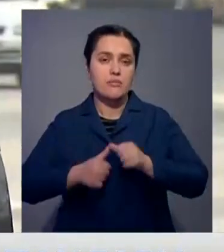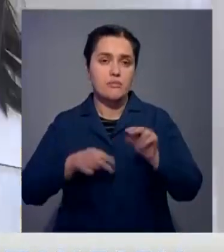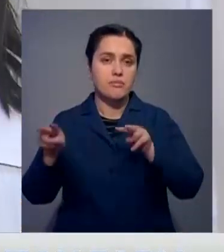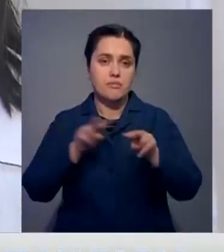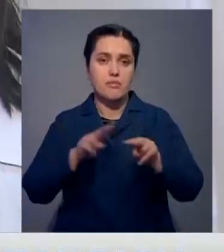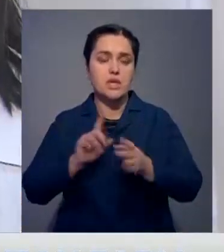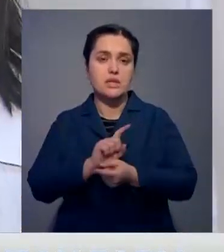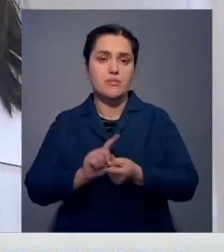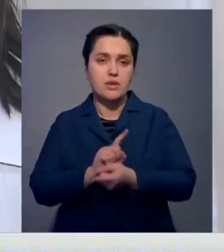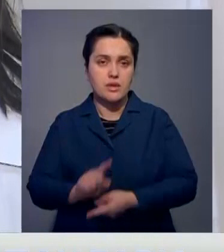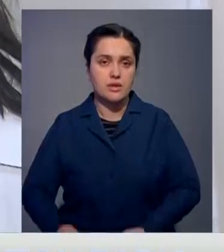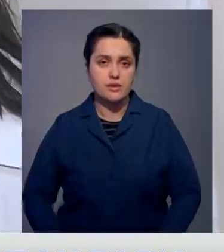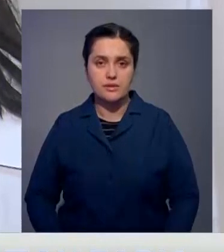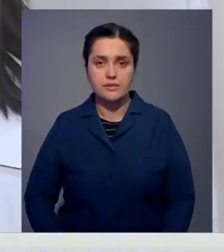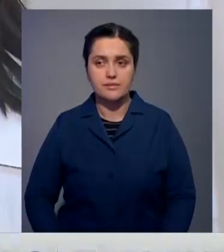изменения.